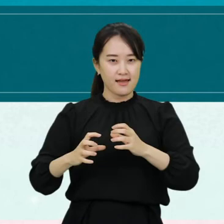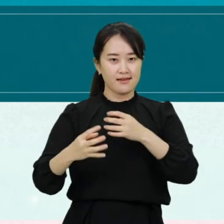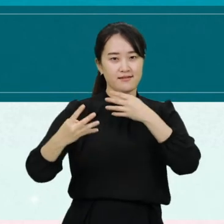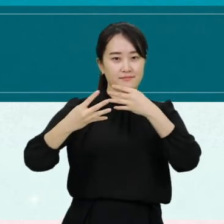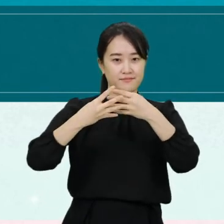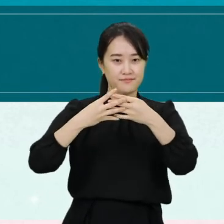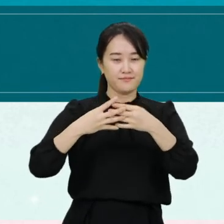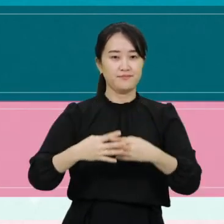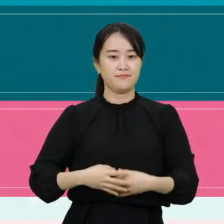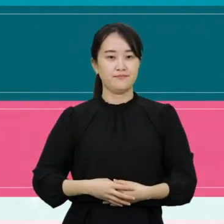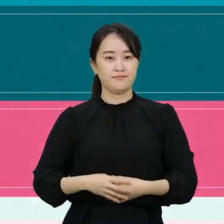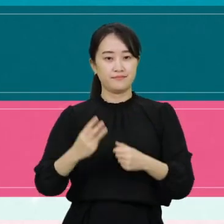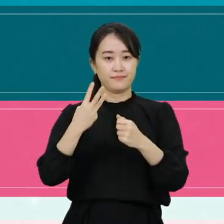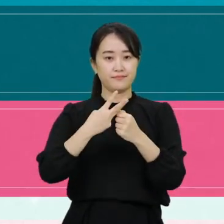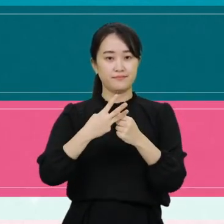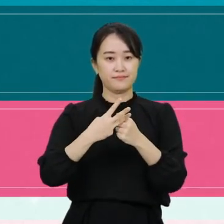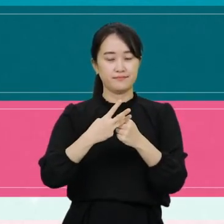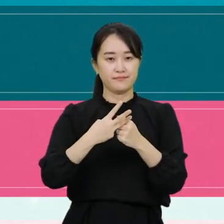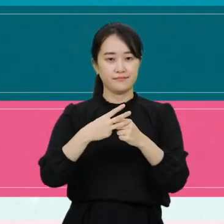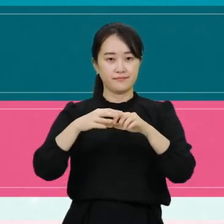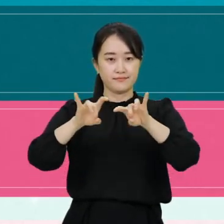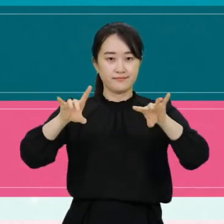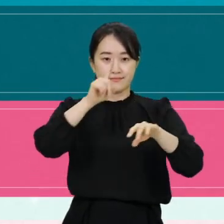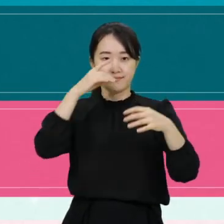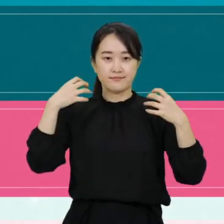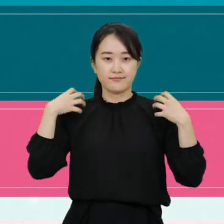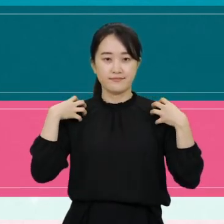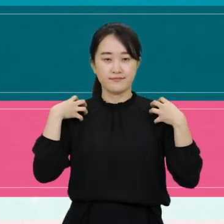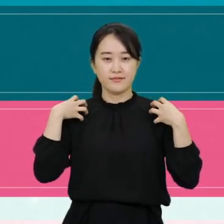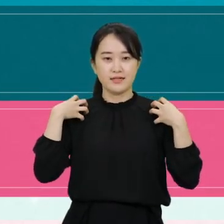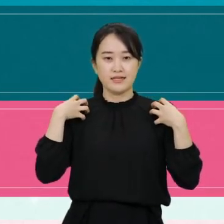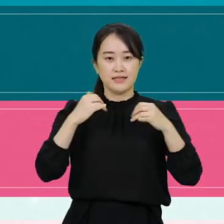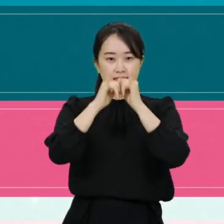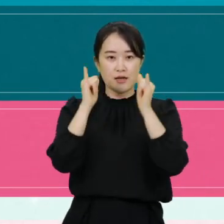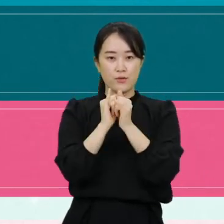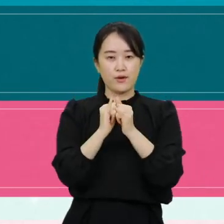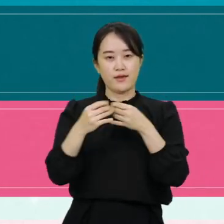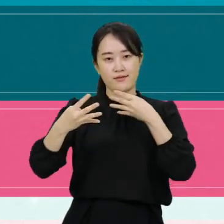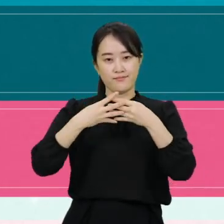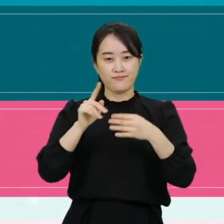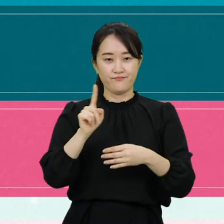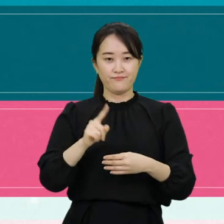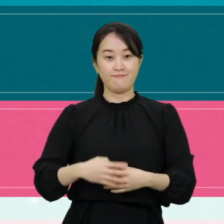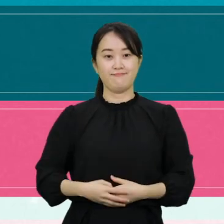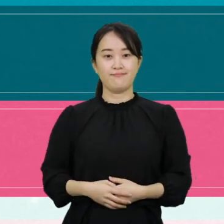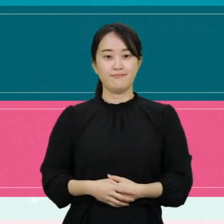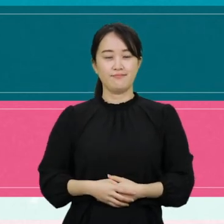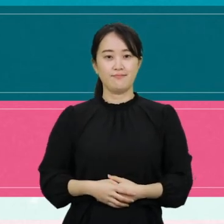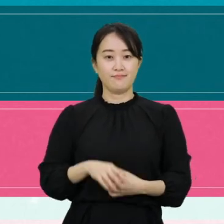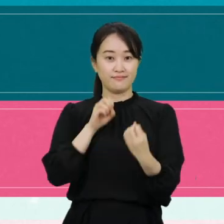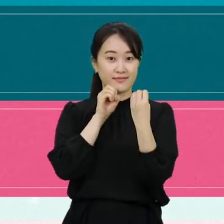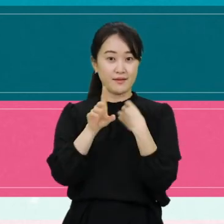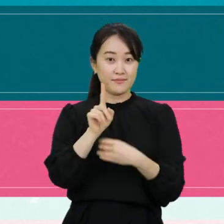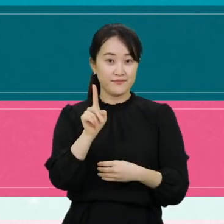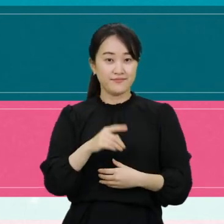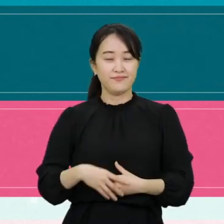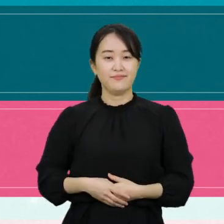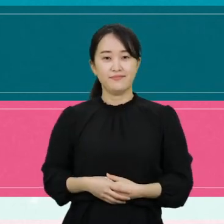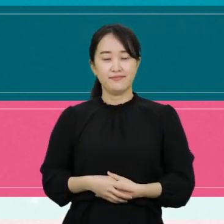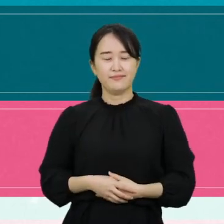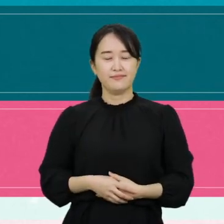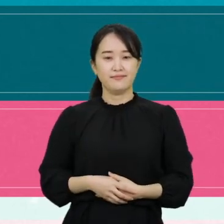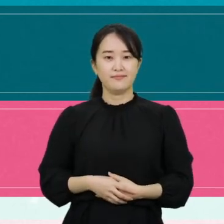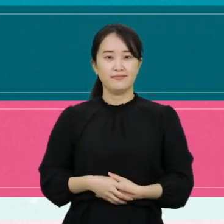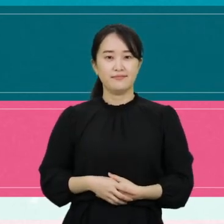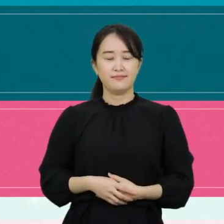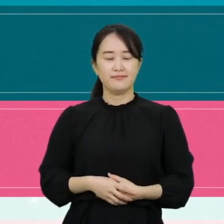간 협력. 3번, 각 정부와 시민사회단체 간 협력. 정답을 찾으셨나요?